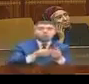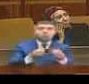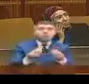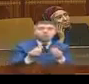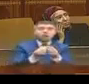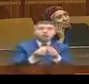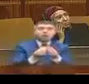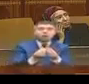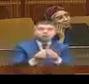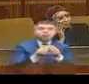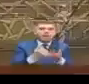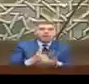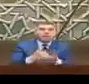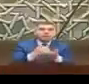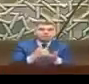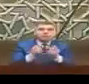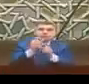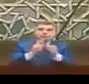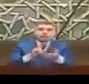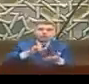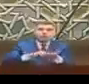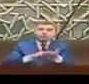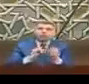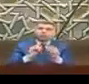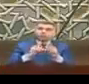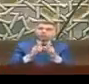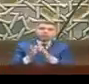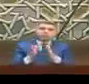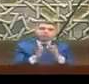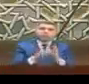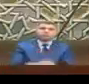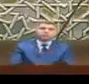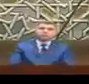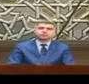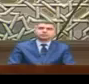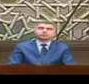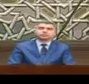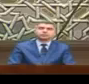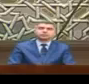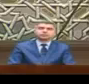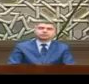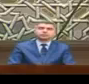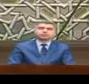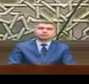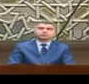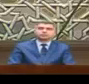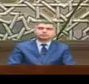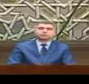المقترحات ديالنا في المعتقلين. شكرا. شكرا سيد النائب. تفضلوا سيد النائب، تعقيب اضافي.